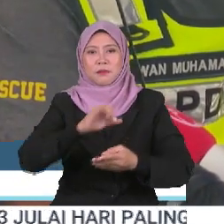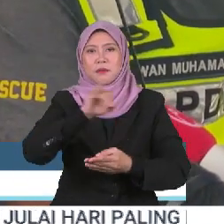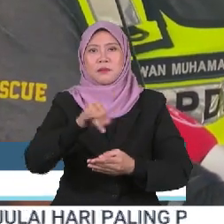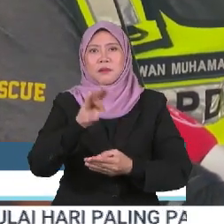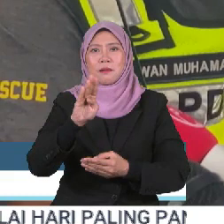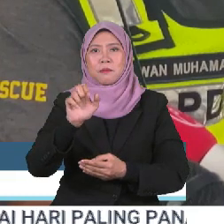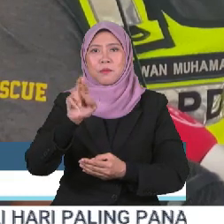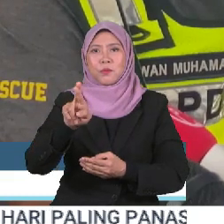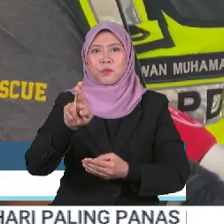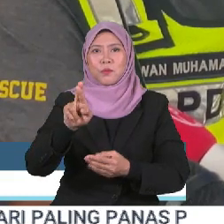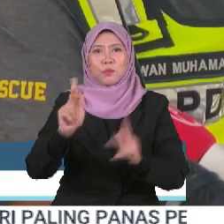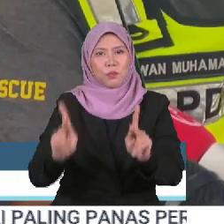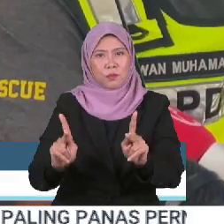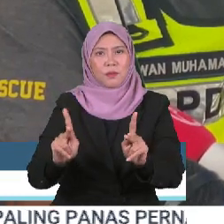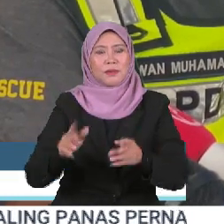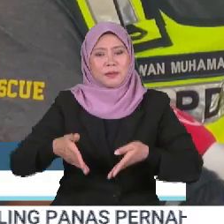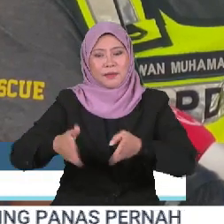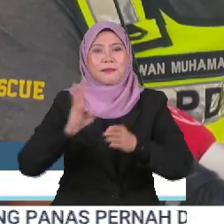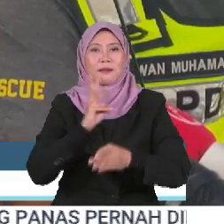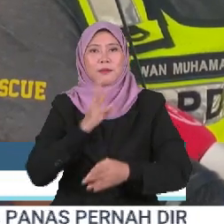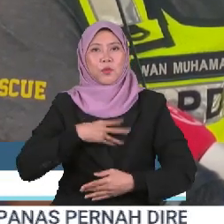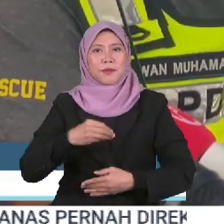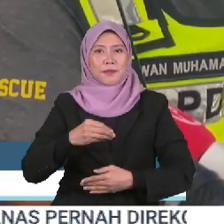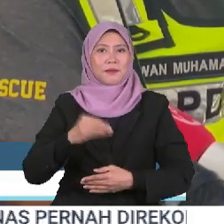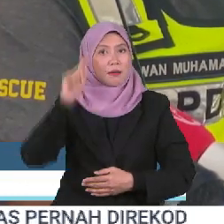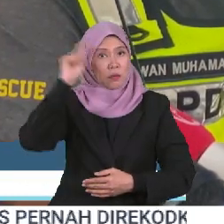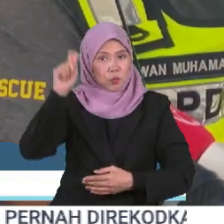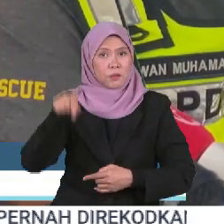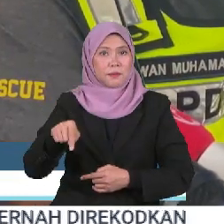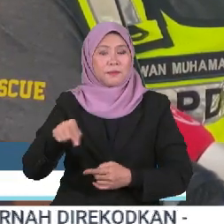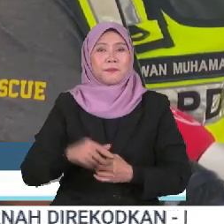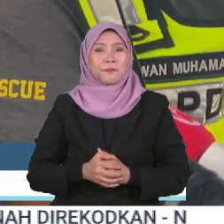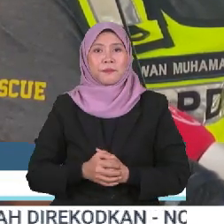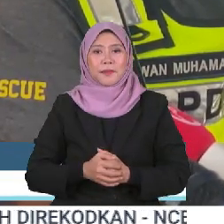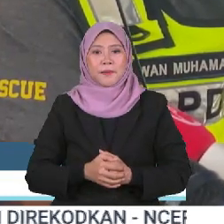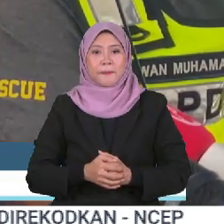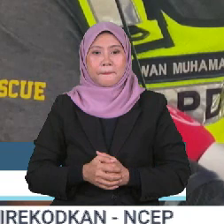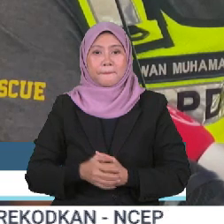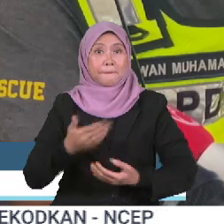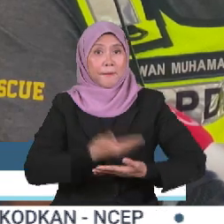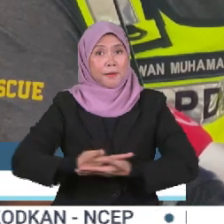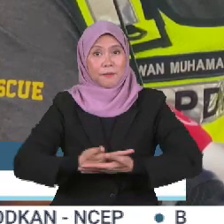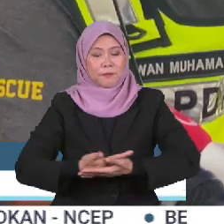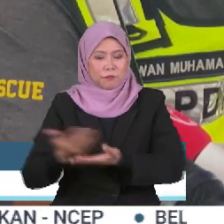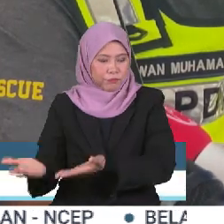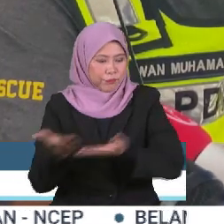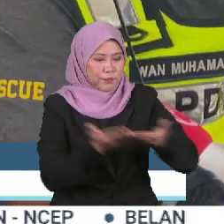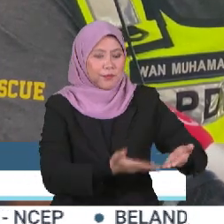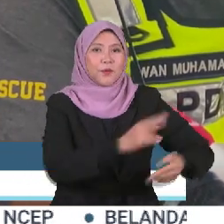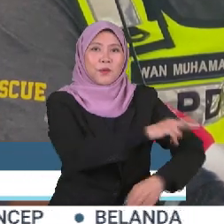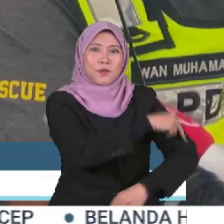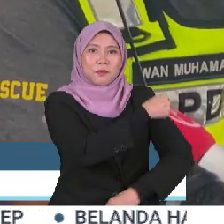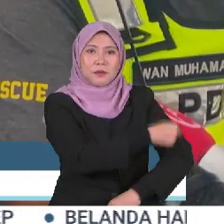Kubur, Jalan Air Putih, Cukai Kemaman. So bayi ini kita telah dibawa-bawa ke hospital